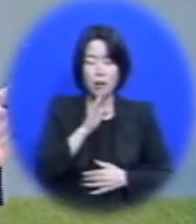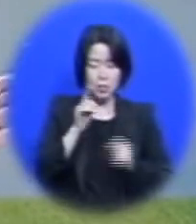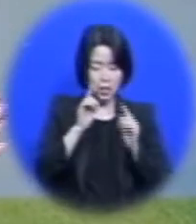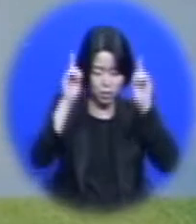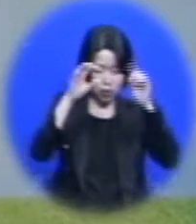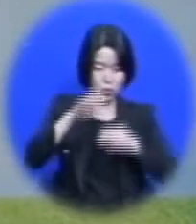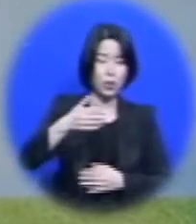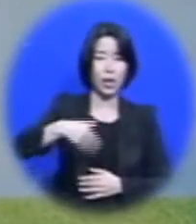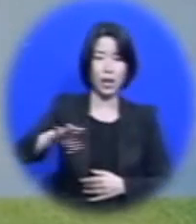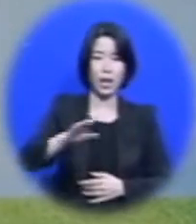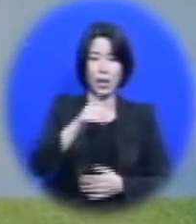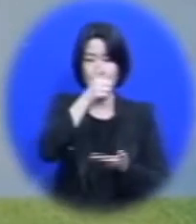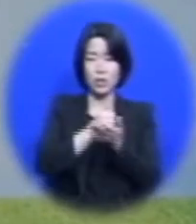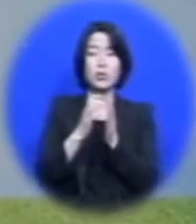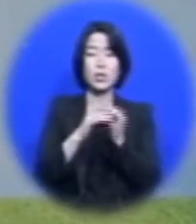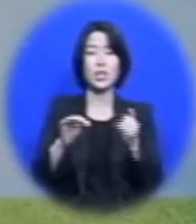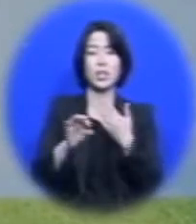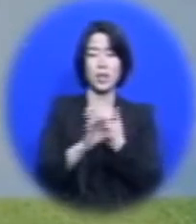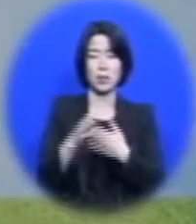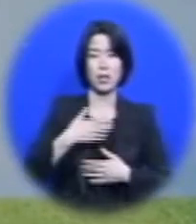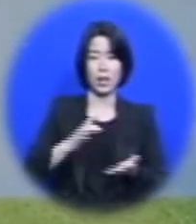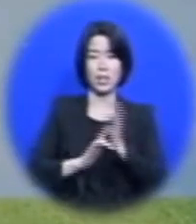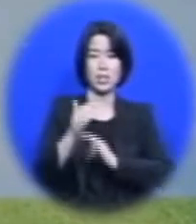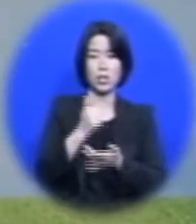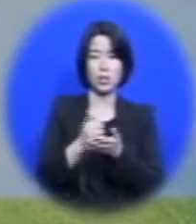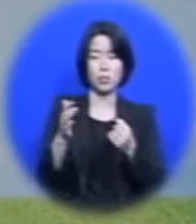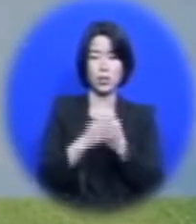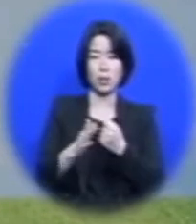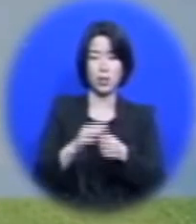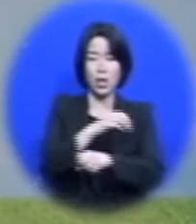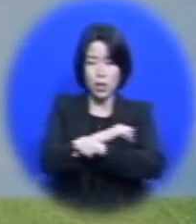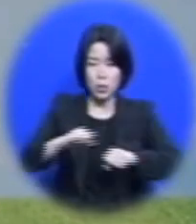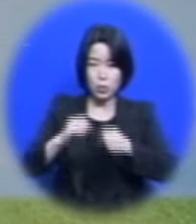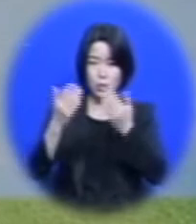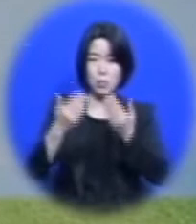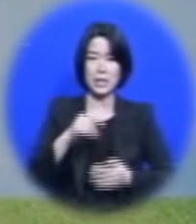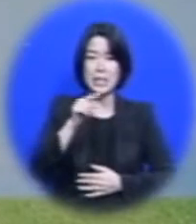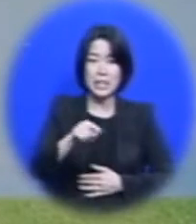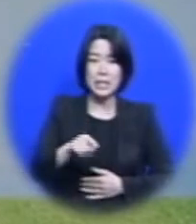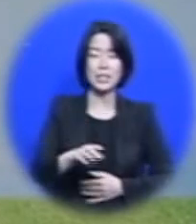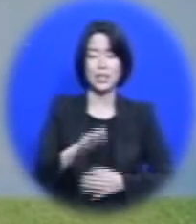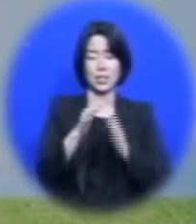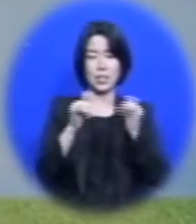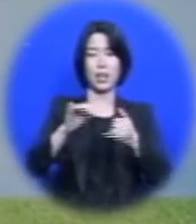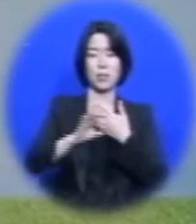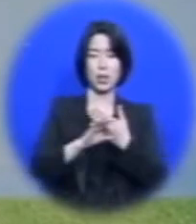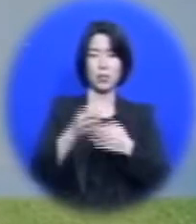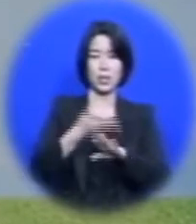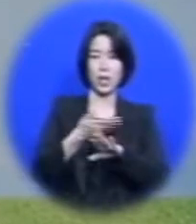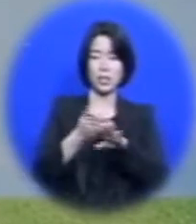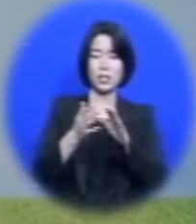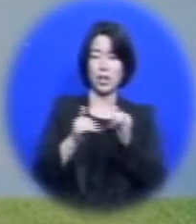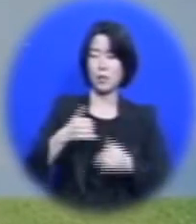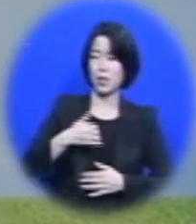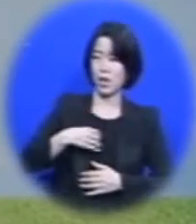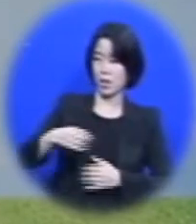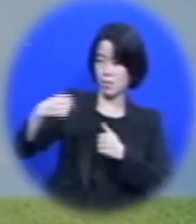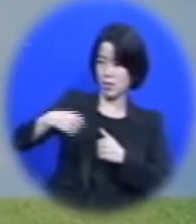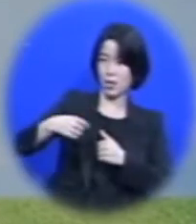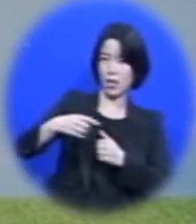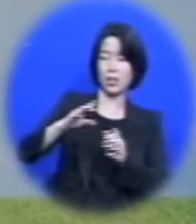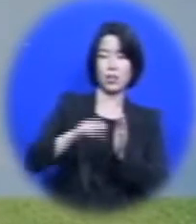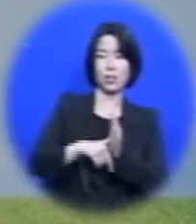그런 죄인이었는데 내가 예수님 때문에 용서받은 바로 그 사람이라면 다른 사람이 나에게 뭐라고 지적했을 때